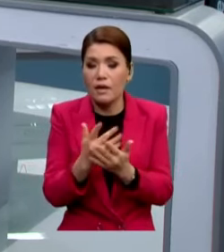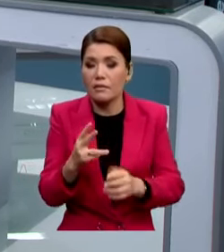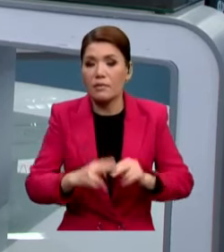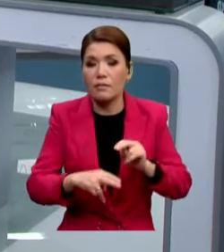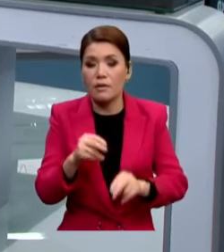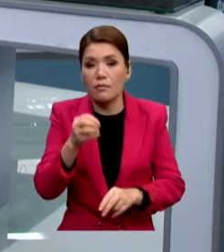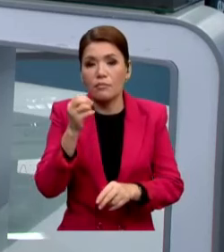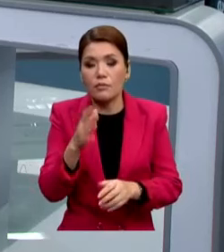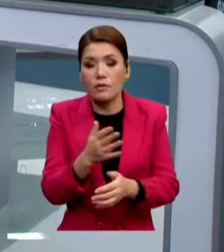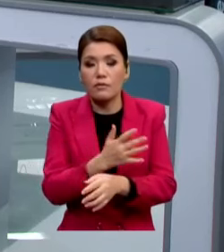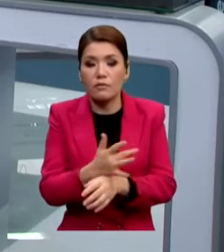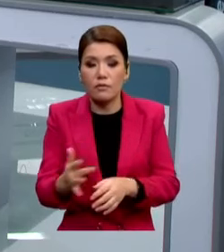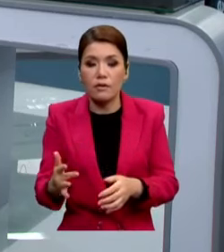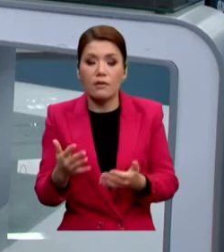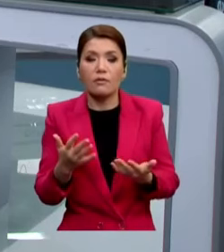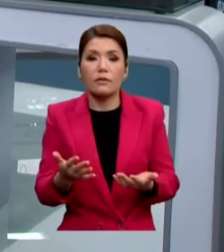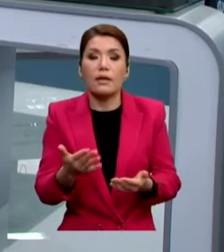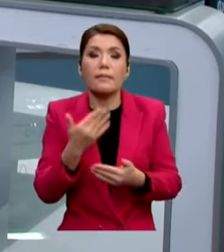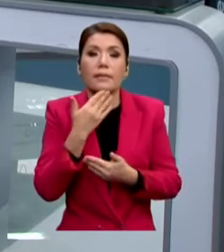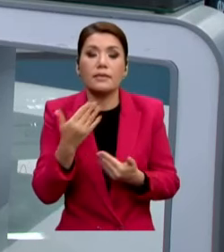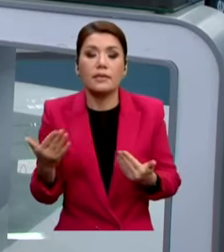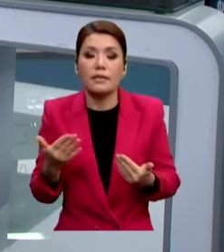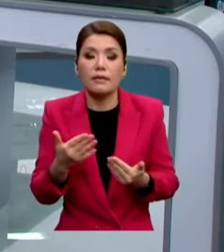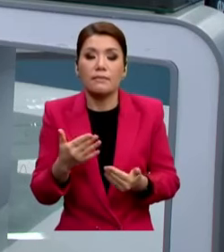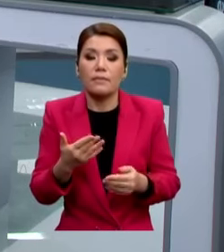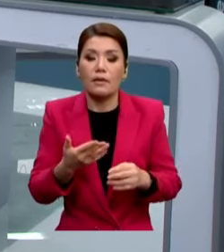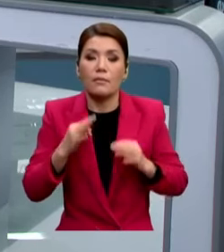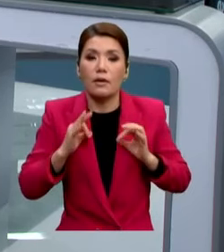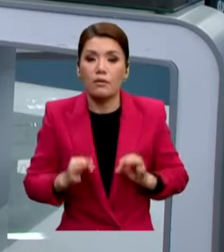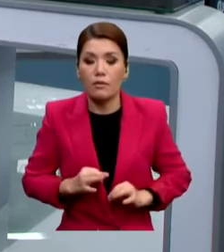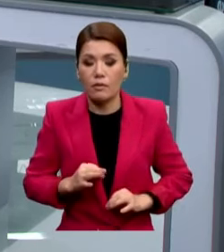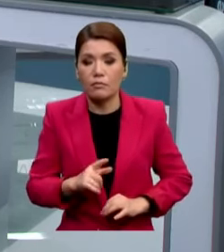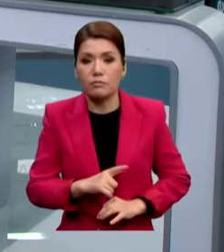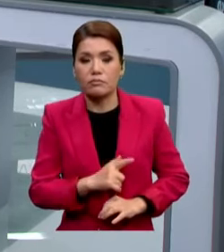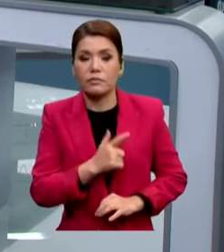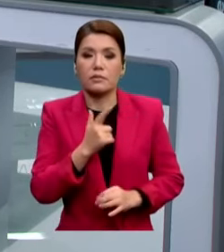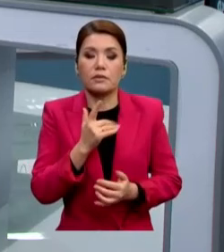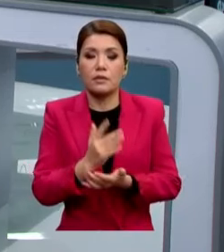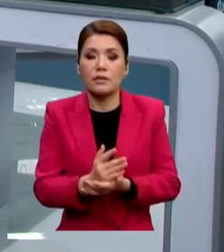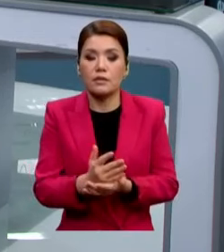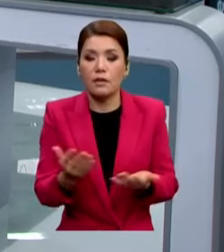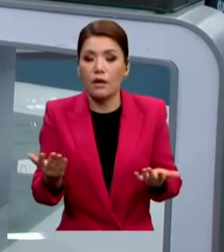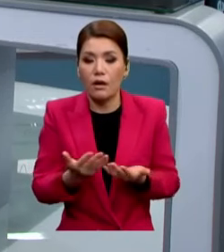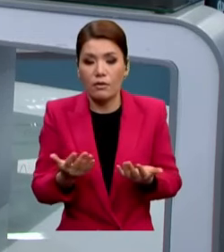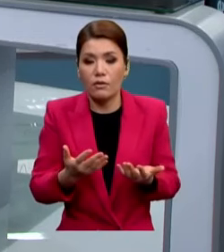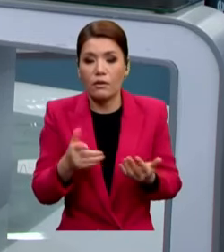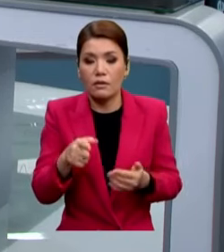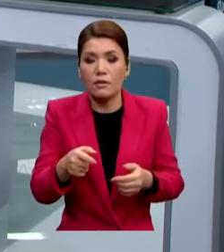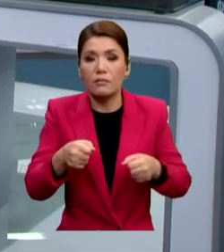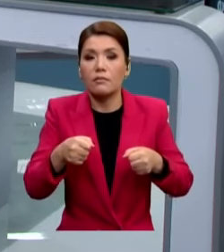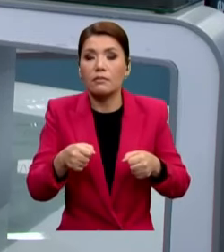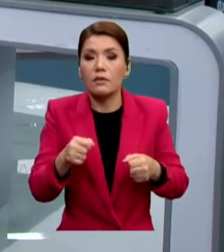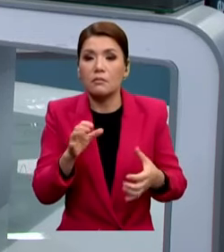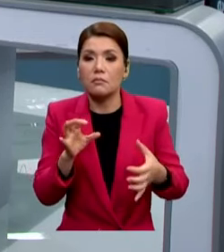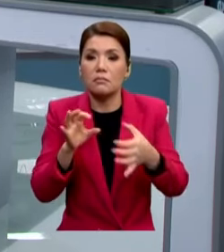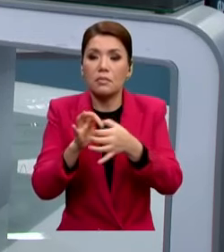их умудрялись подключать к коммуникациям. Последнее особенно возмущает прокуроров, а также чиновников и депутатов. Ведь неправомерное подключение,